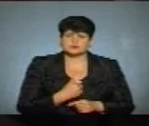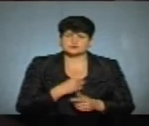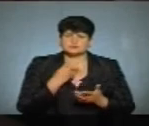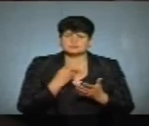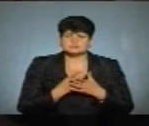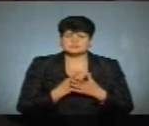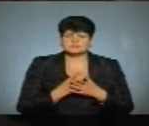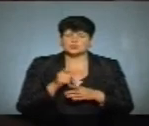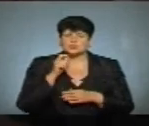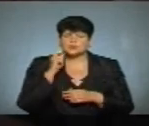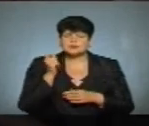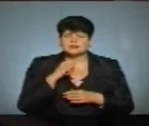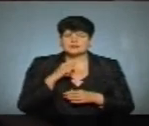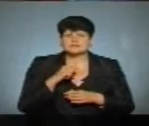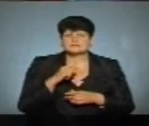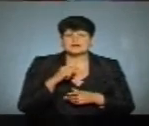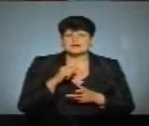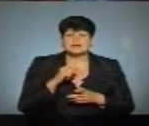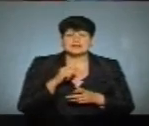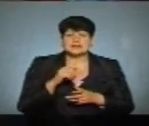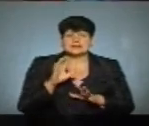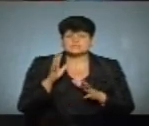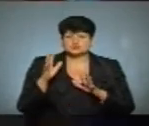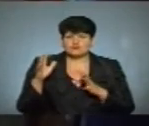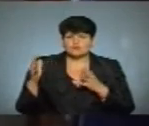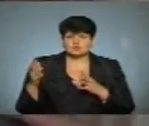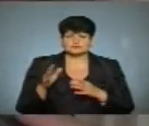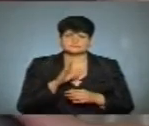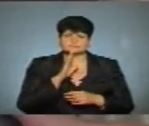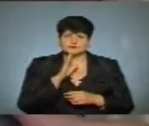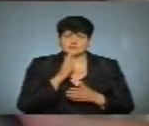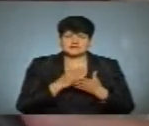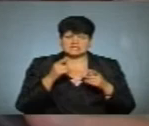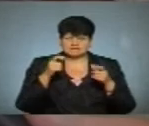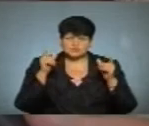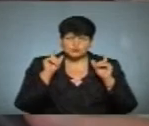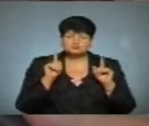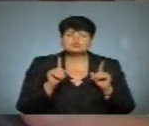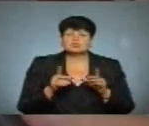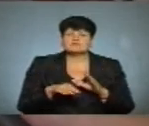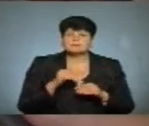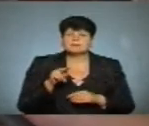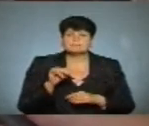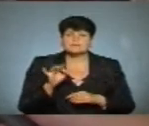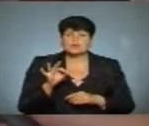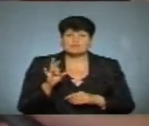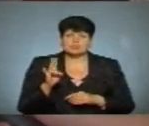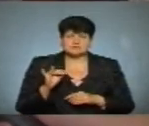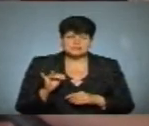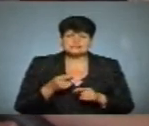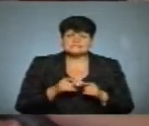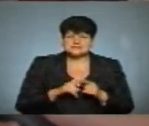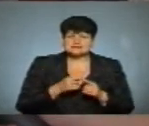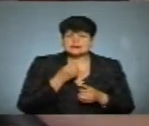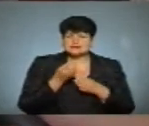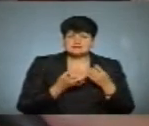образ такої української лісової мавки, тому саме в мене є і вінок. І чому я вибрала саме піони? Через те, що це типова квітка